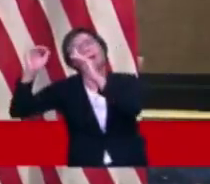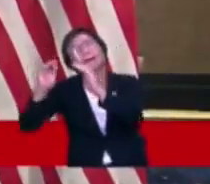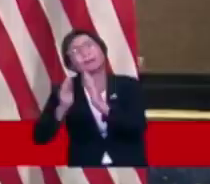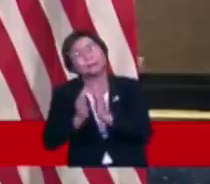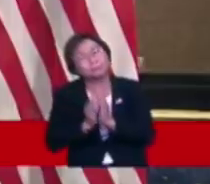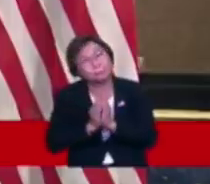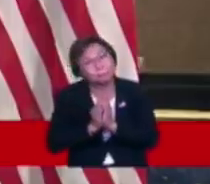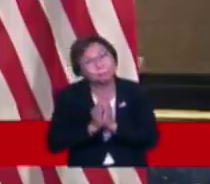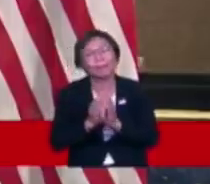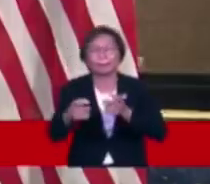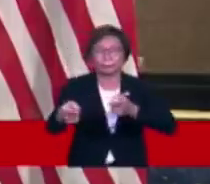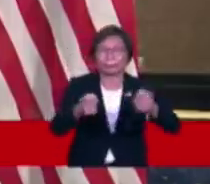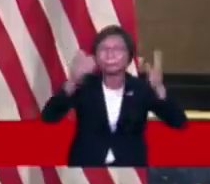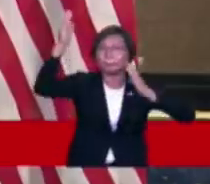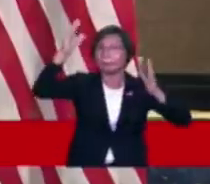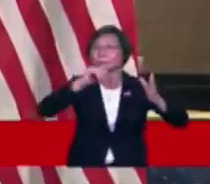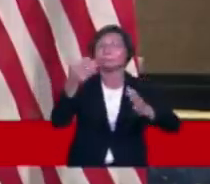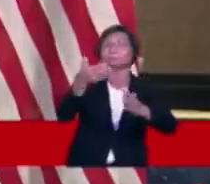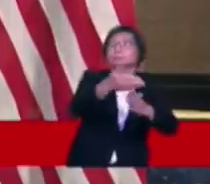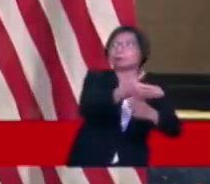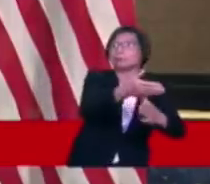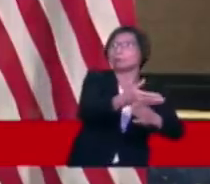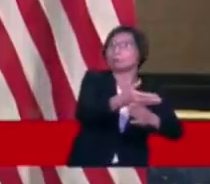supaya pentadbiran negara kita ini tidak terganggu